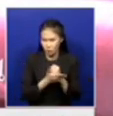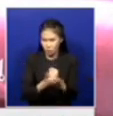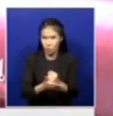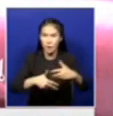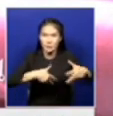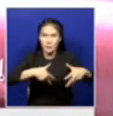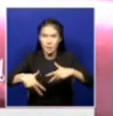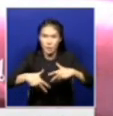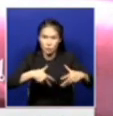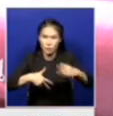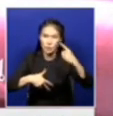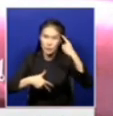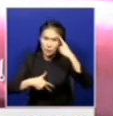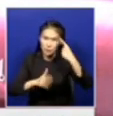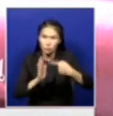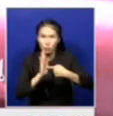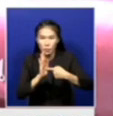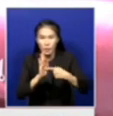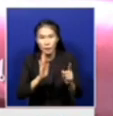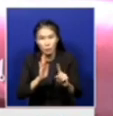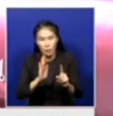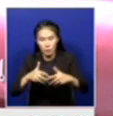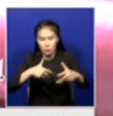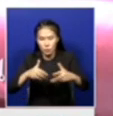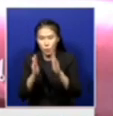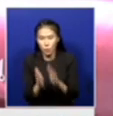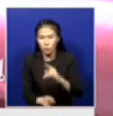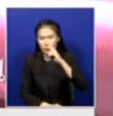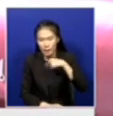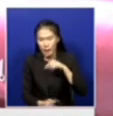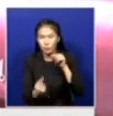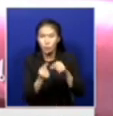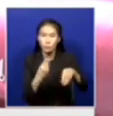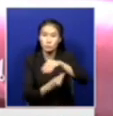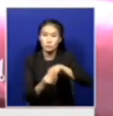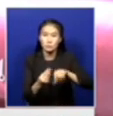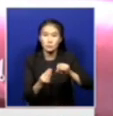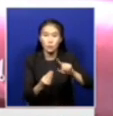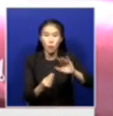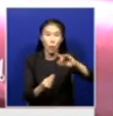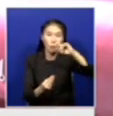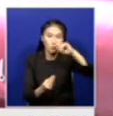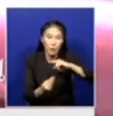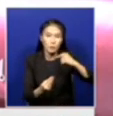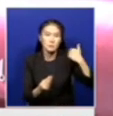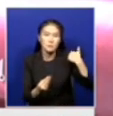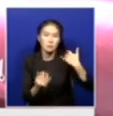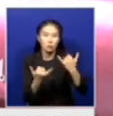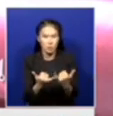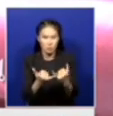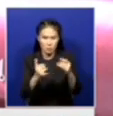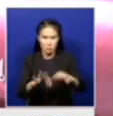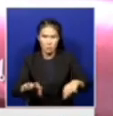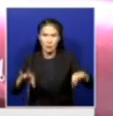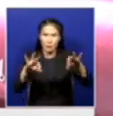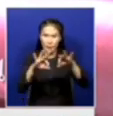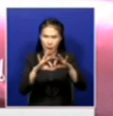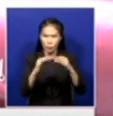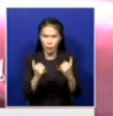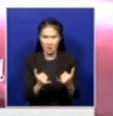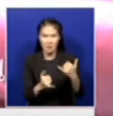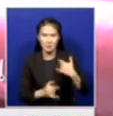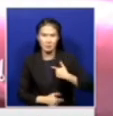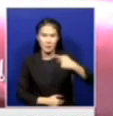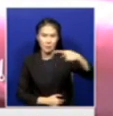ยเหลือไม่ว่าจะเป็นพี่น้องประชาชนไปถึงระบบเศรษฐกิจของประเทศซึ่งก็เป็นเหตุผลสำคัญในการที่ท่านได้ตราพระราชกำหนด